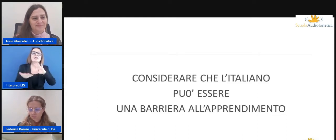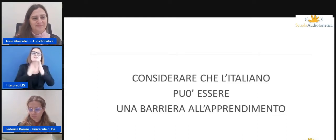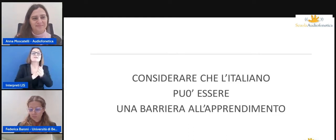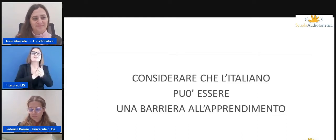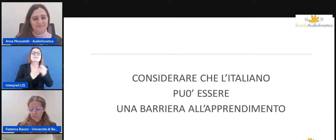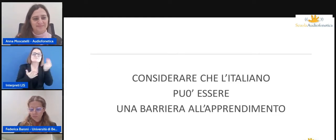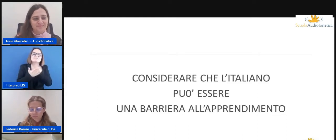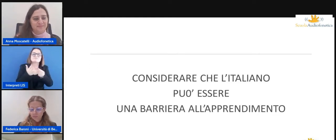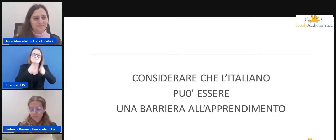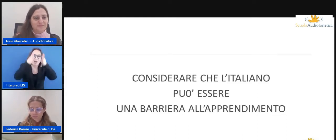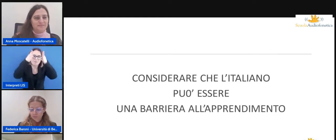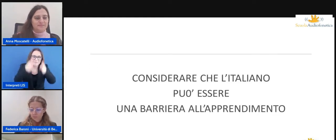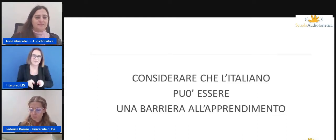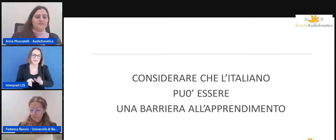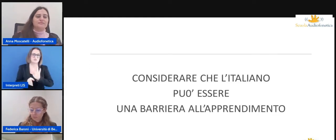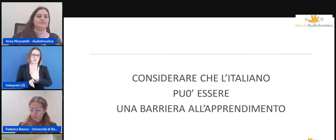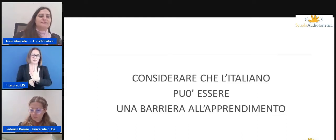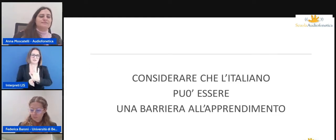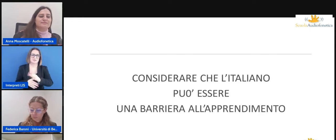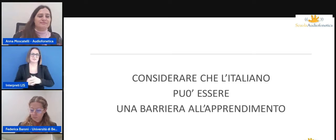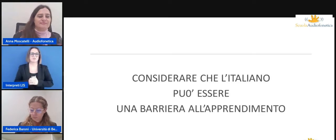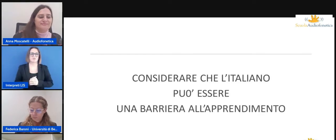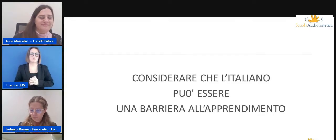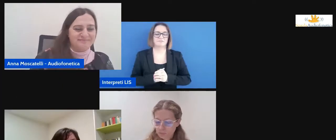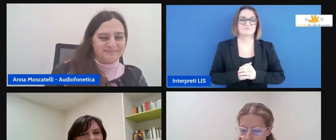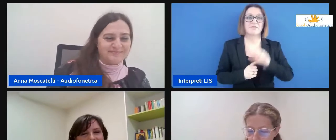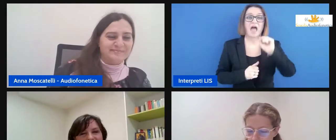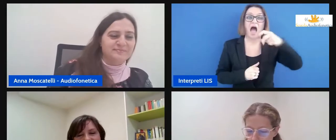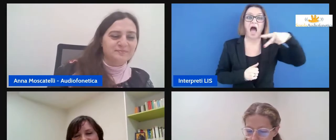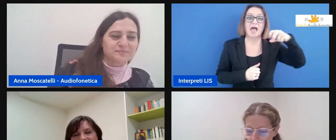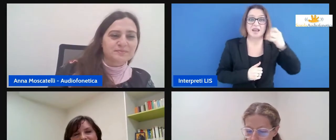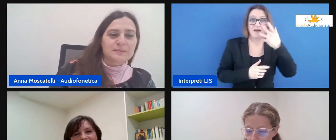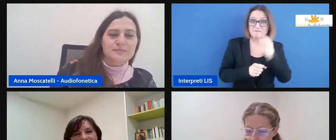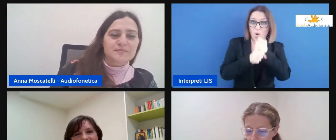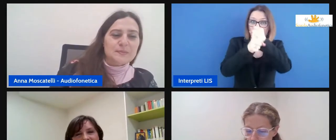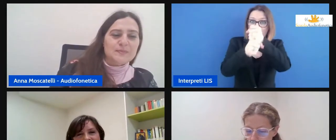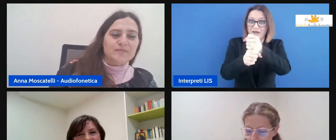Anna se vuoi continuare tu grazie